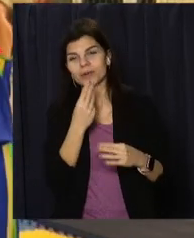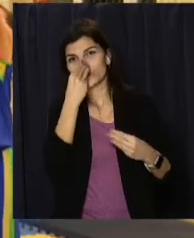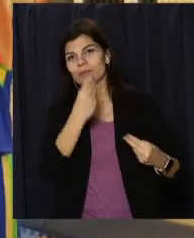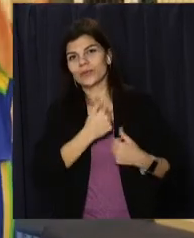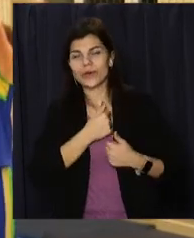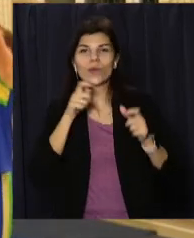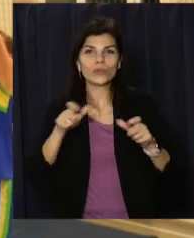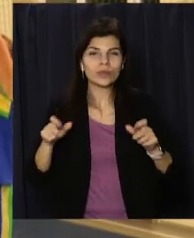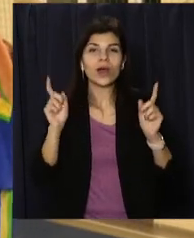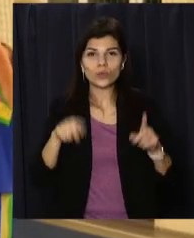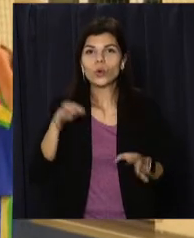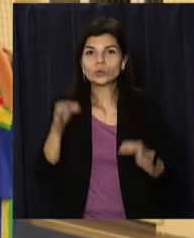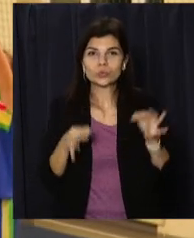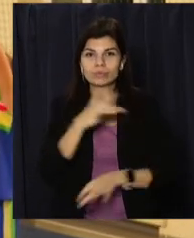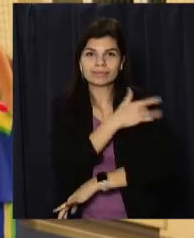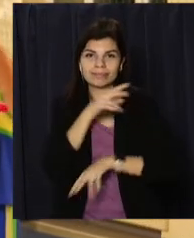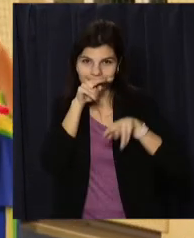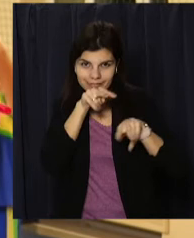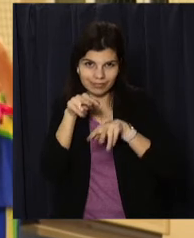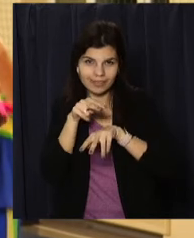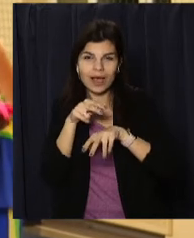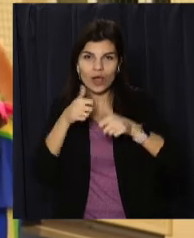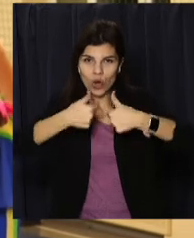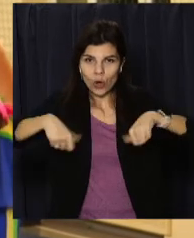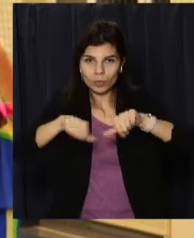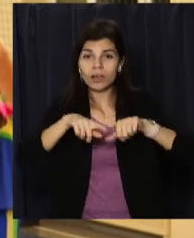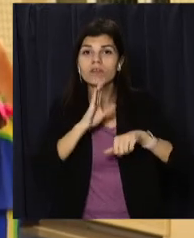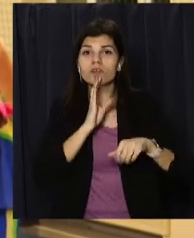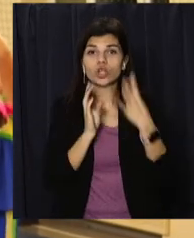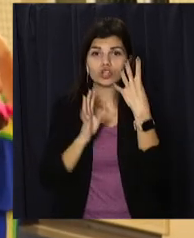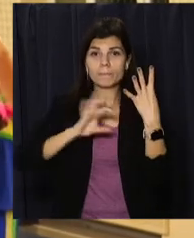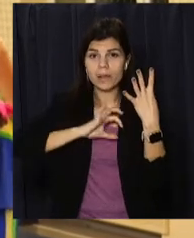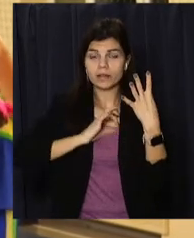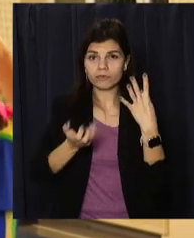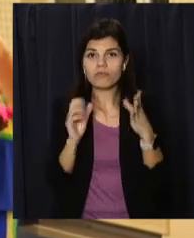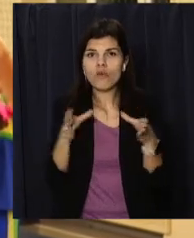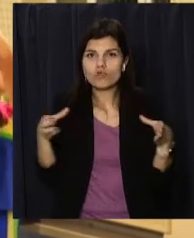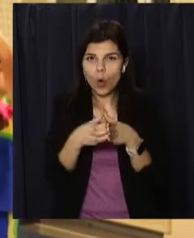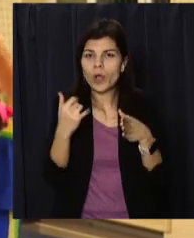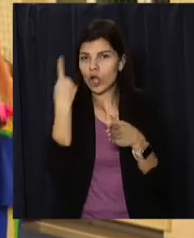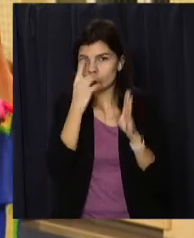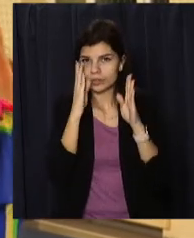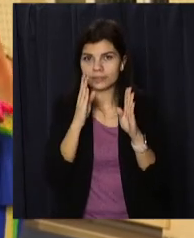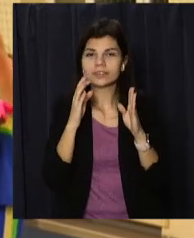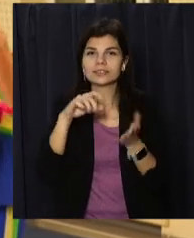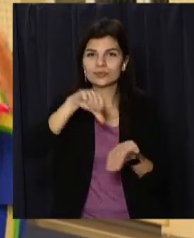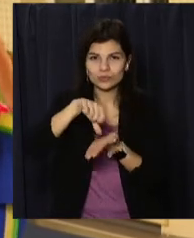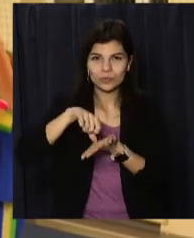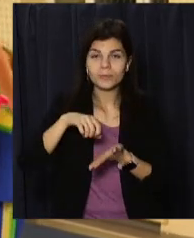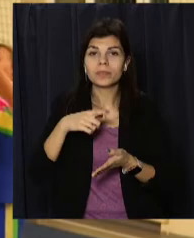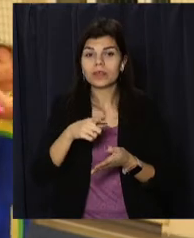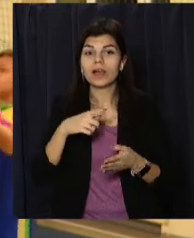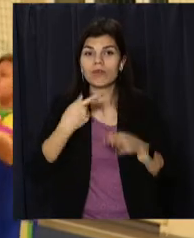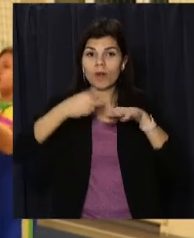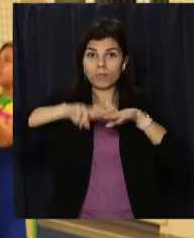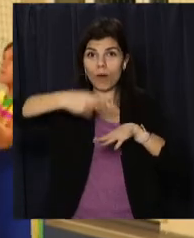у глядачів, а й у суддів. На Кубку України дівчина здобула 4 медалі в командному та особистому заліках. Парити в повітрі